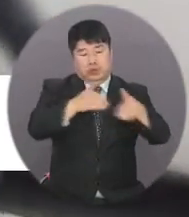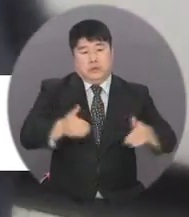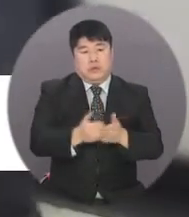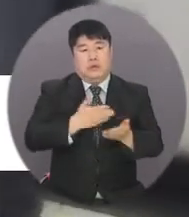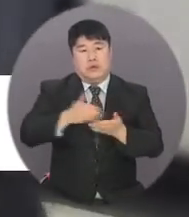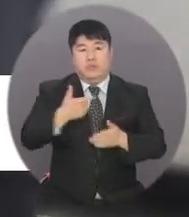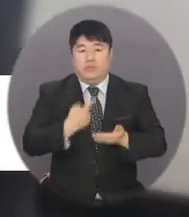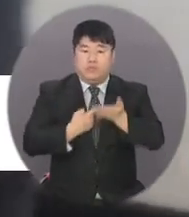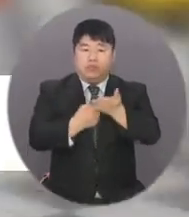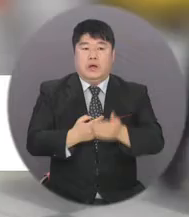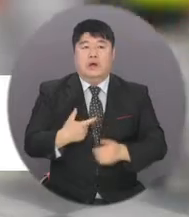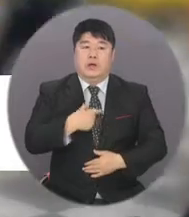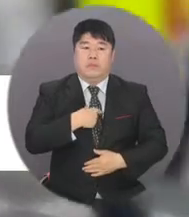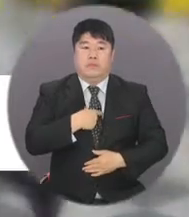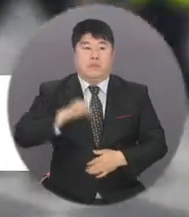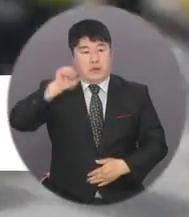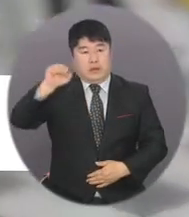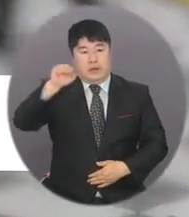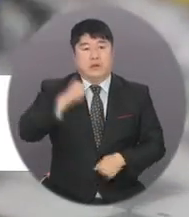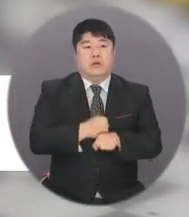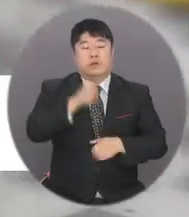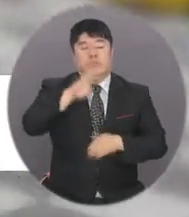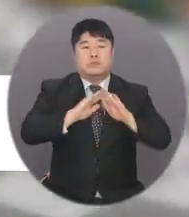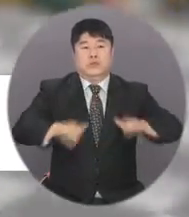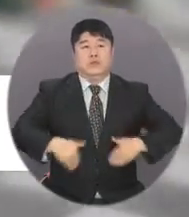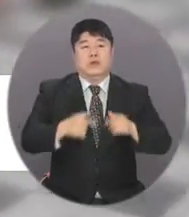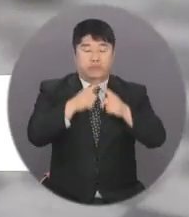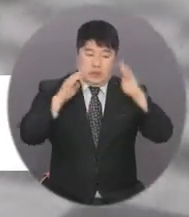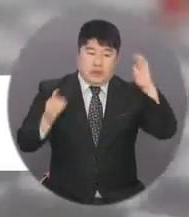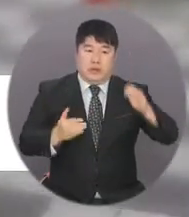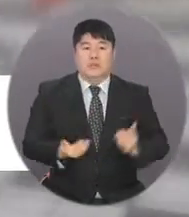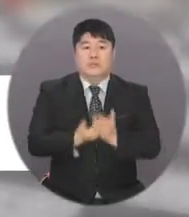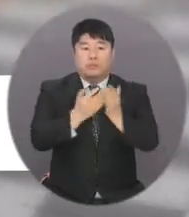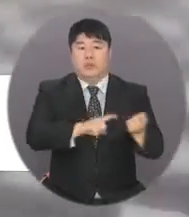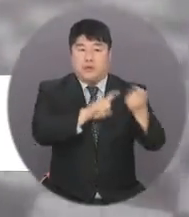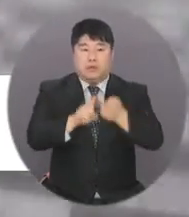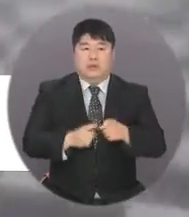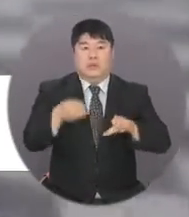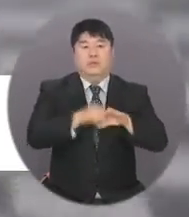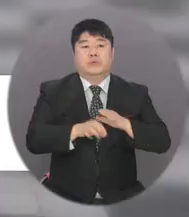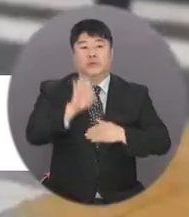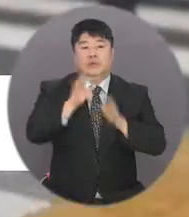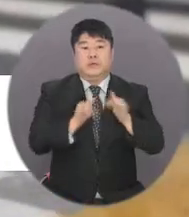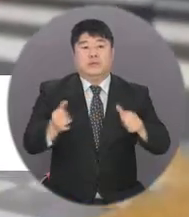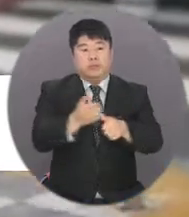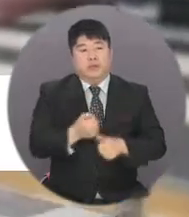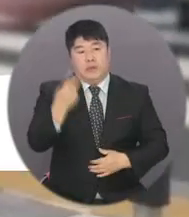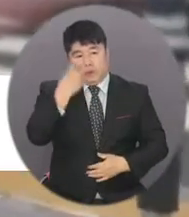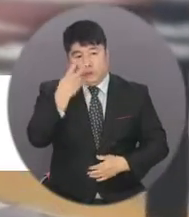퇴거 요구를 거부한 채 농성을 벌인 혐의로 광주 전남 대학생 진보연합 소속 10여 명을 붙잡아 조사하고